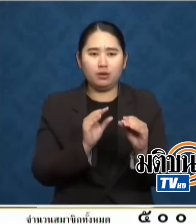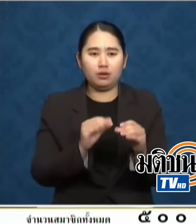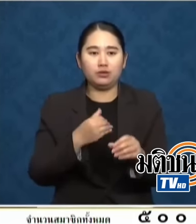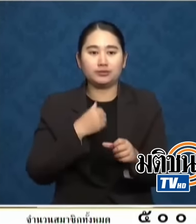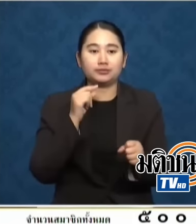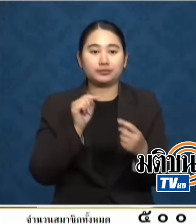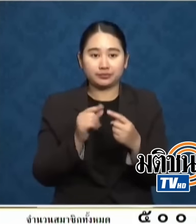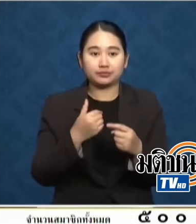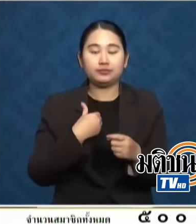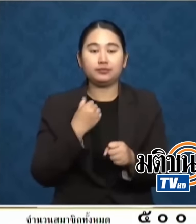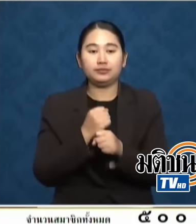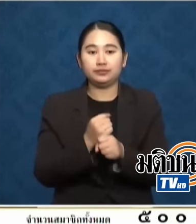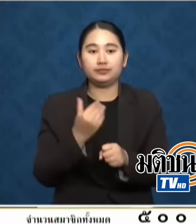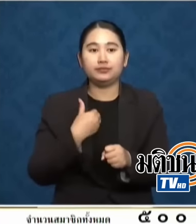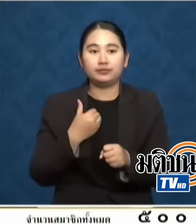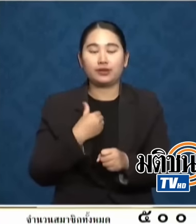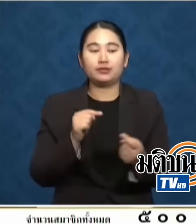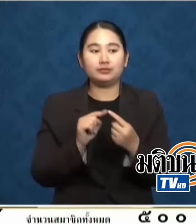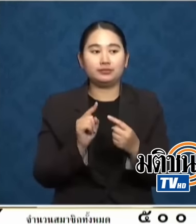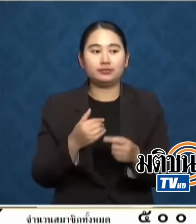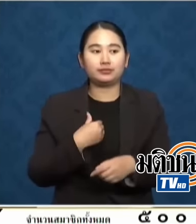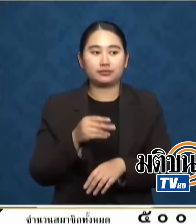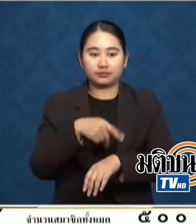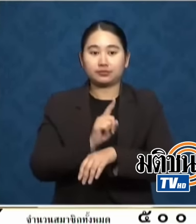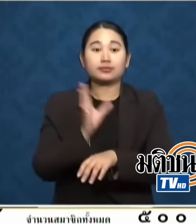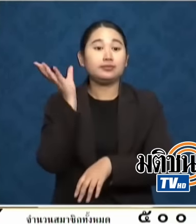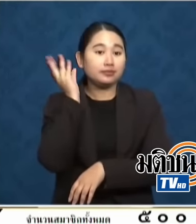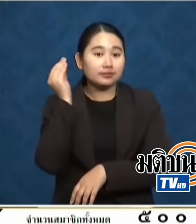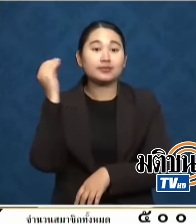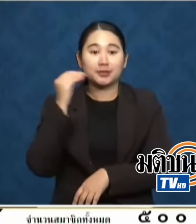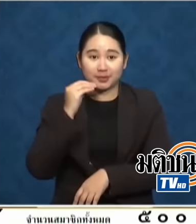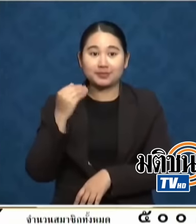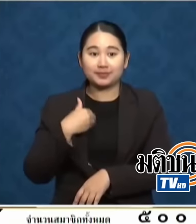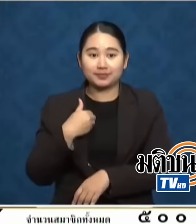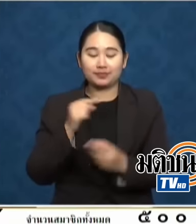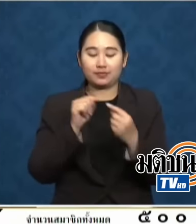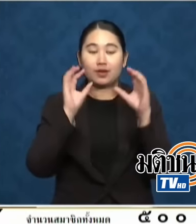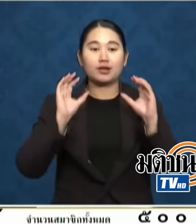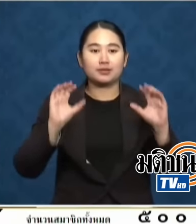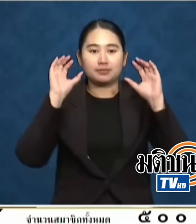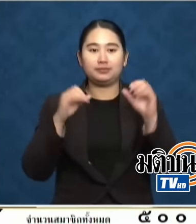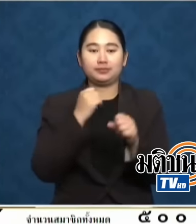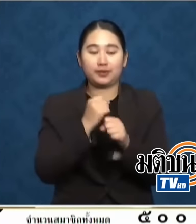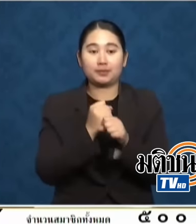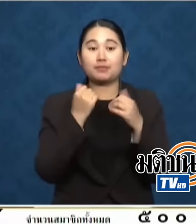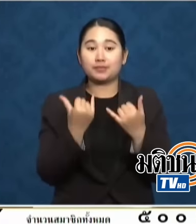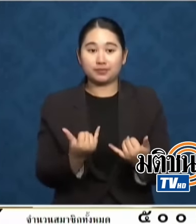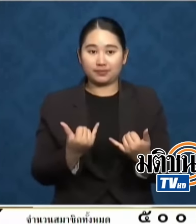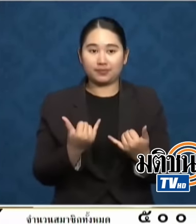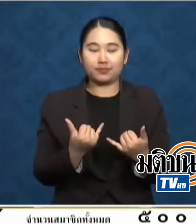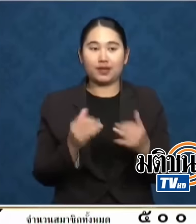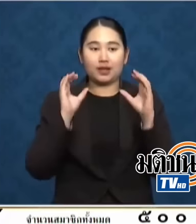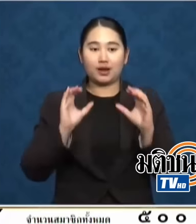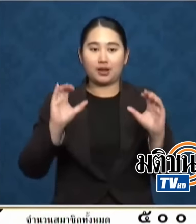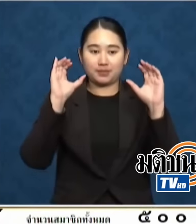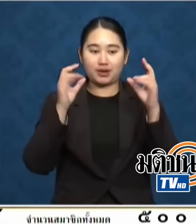พูดคุยสันติภาพที่ท่านสมาชิกท่านประธานก็อาจจะได้ยินอยู่บ้างแล้วว่ารัฐบาลปัจจุบันนี้รัฐบ